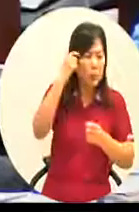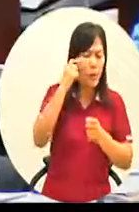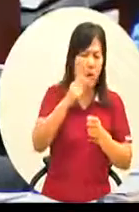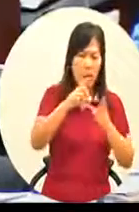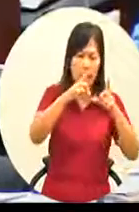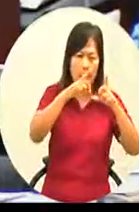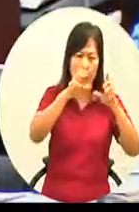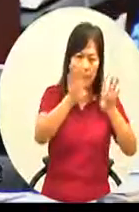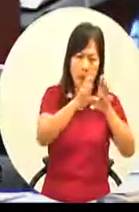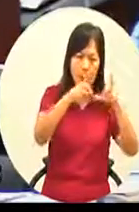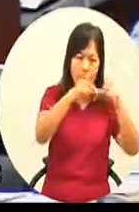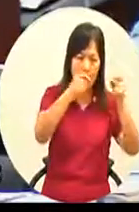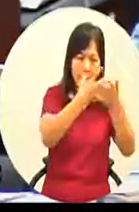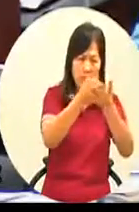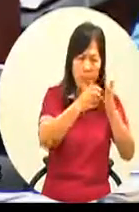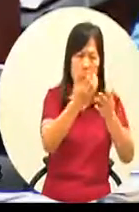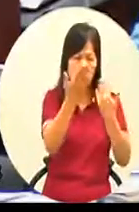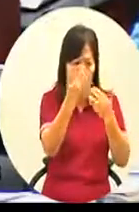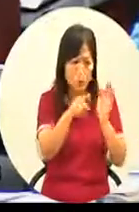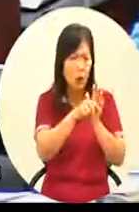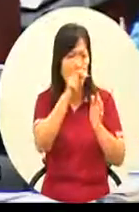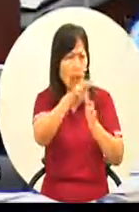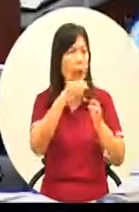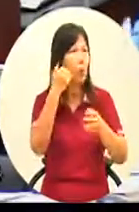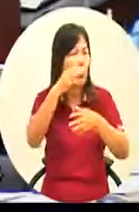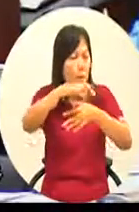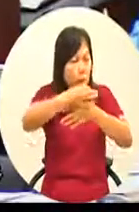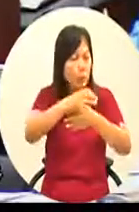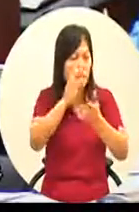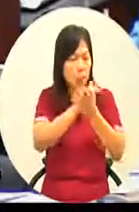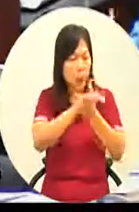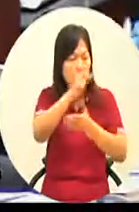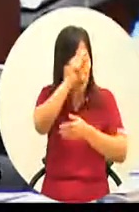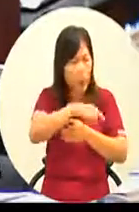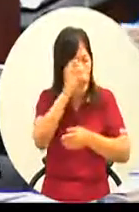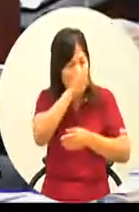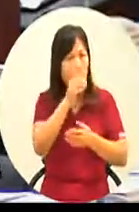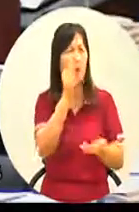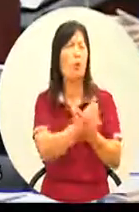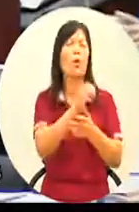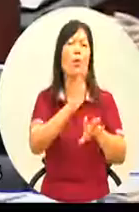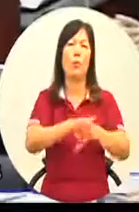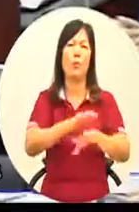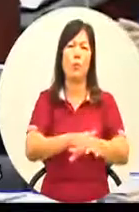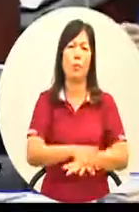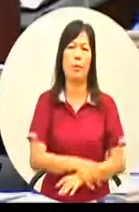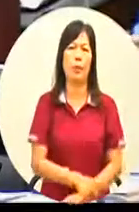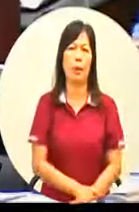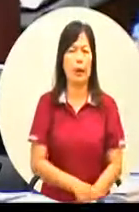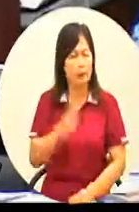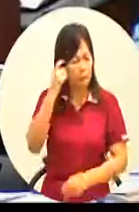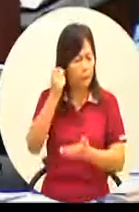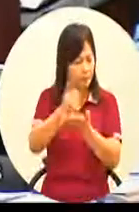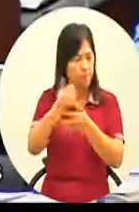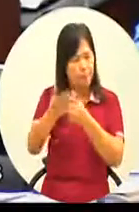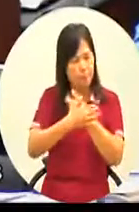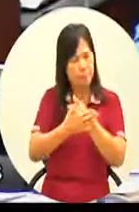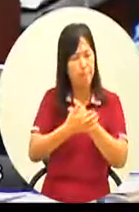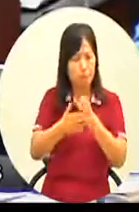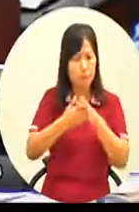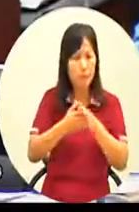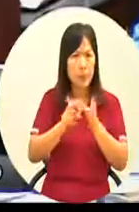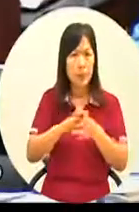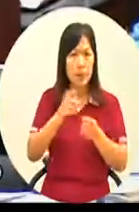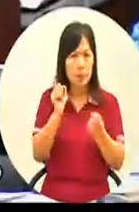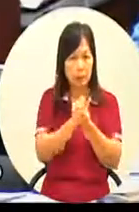的。人要人亲戚朋友要来找，嘛甲找到的，吼、哦，我只要来拜读一下吼，嘛、哦、啊这个吉